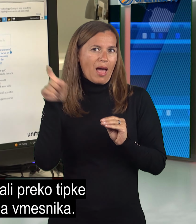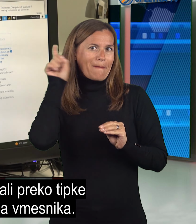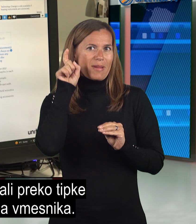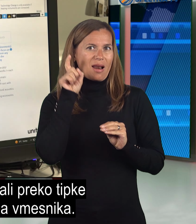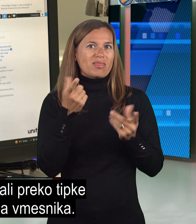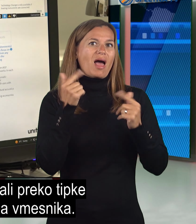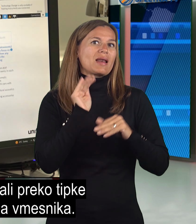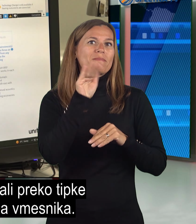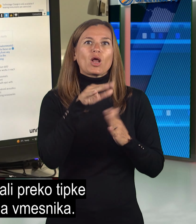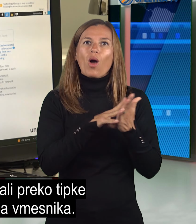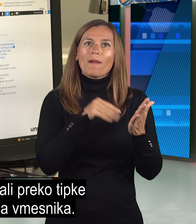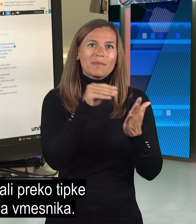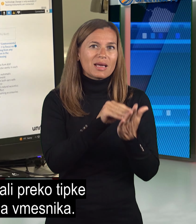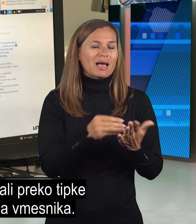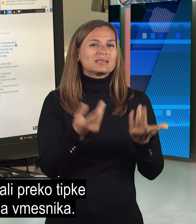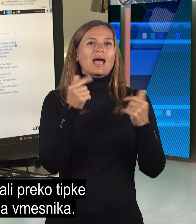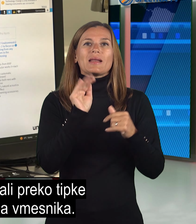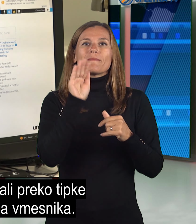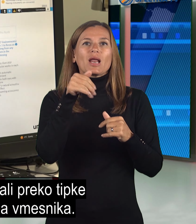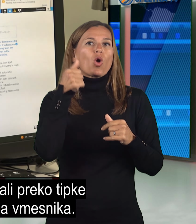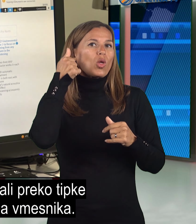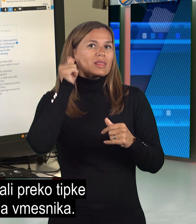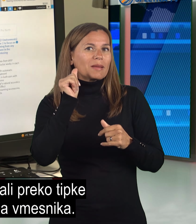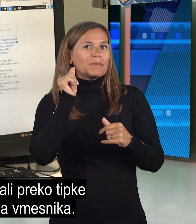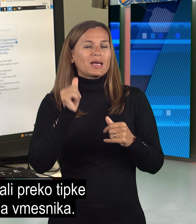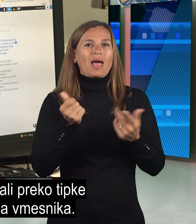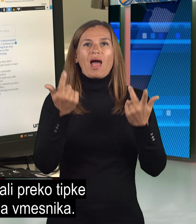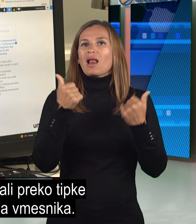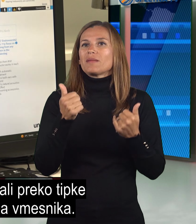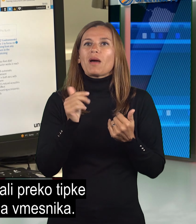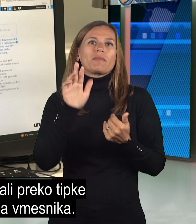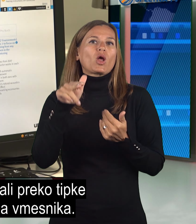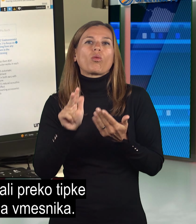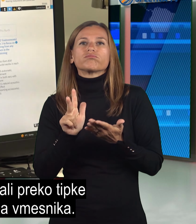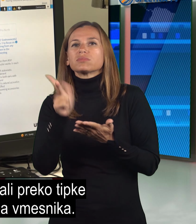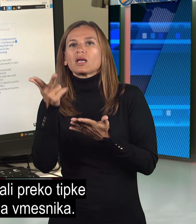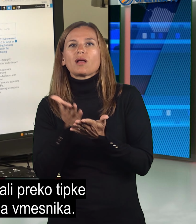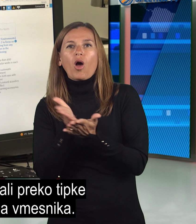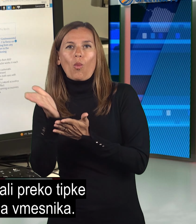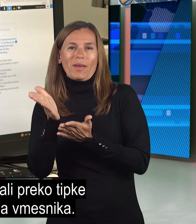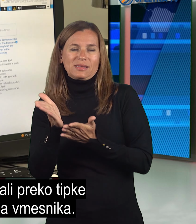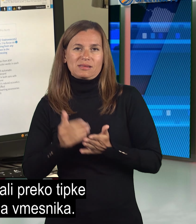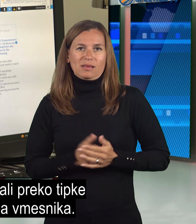bodisi preko aplikacije ali preko tipke oziroma ali preko tretjega vmesnika.